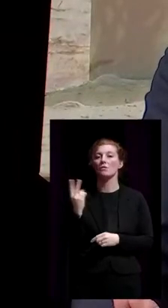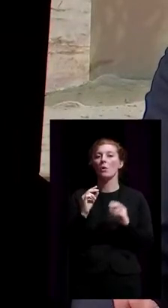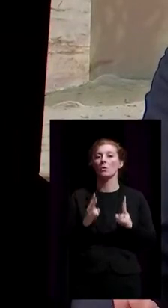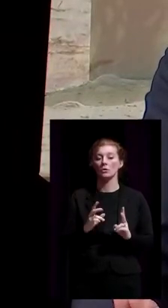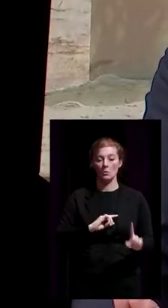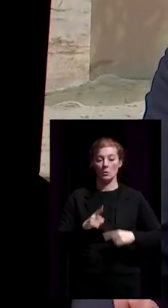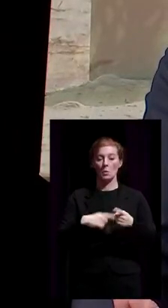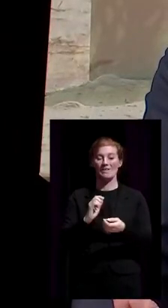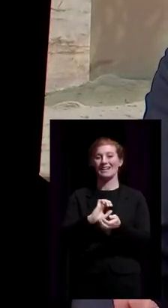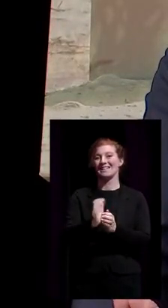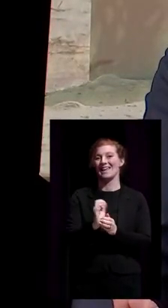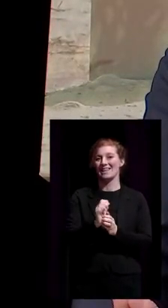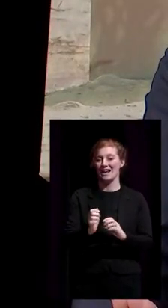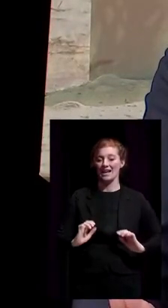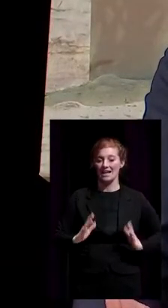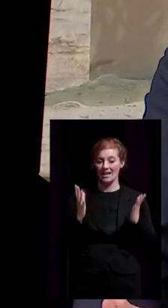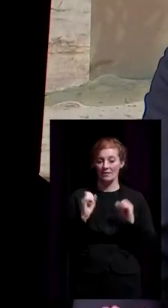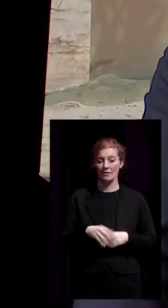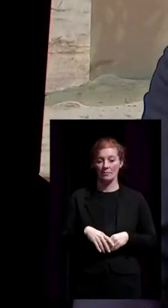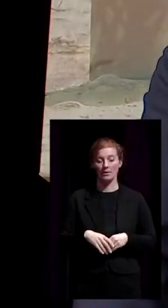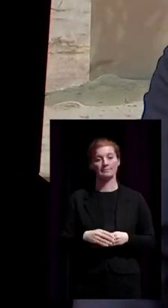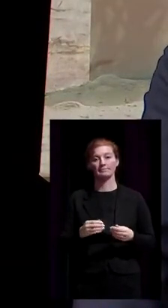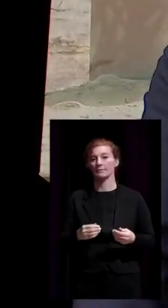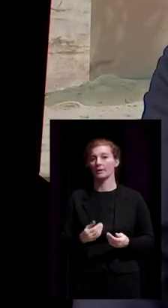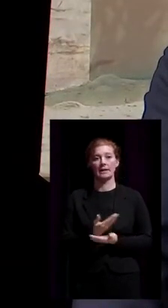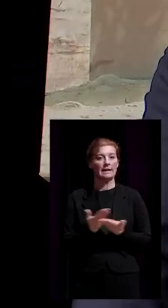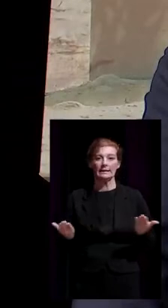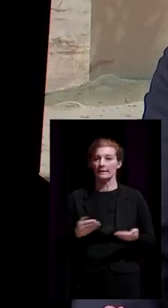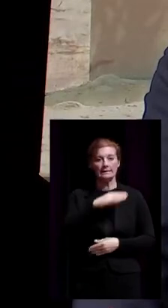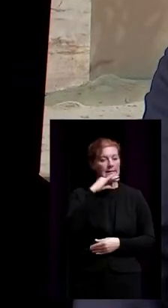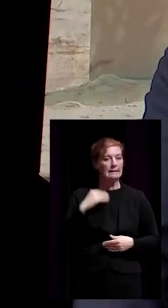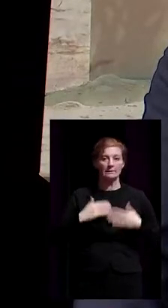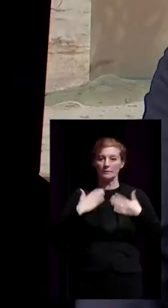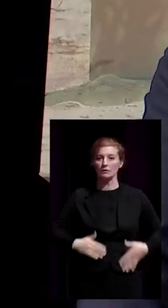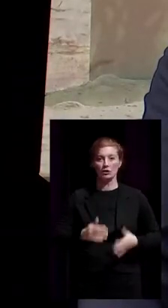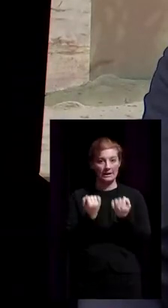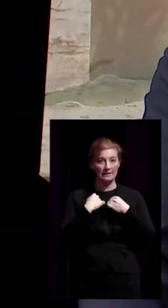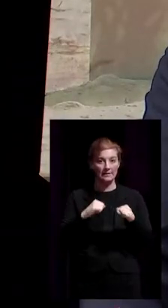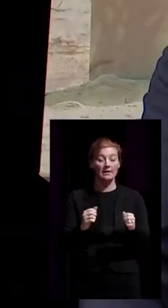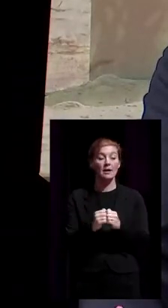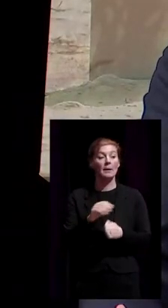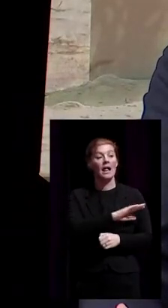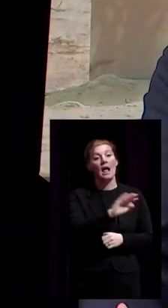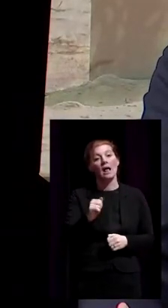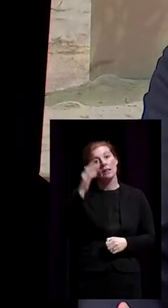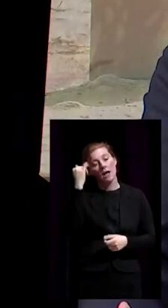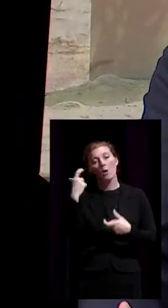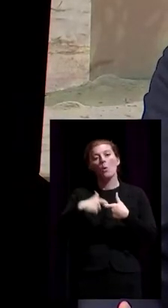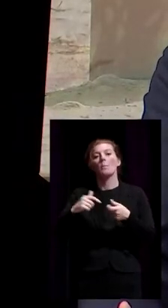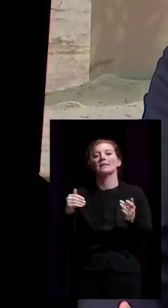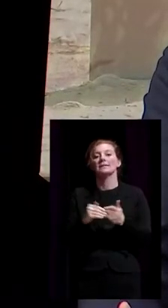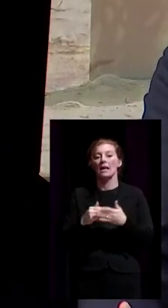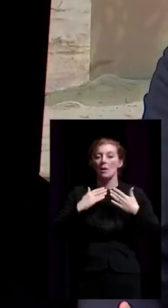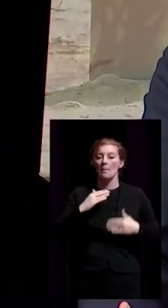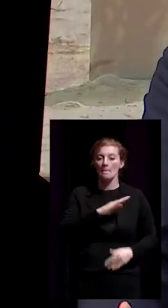livet på grund av fysisk inaktivitet. Allt kan kopplas faktiskt till barnas hälsa och det kan funka som